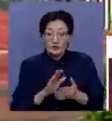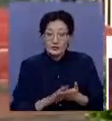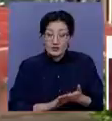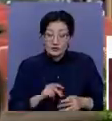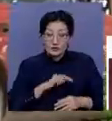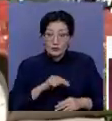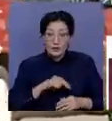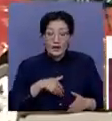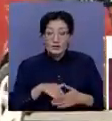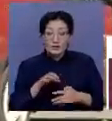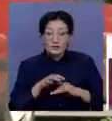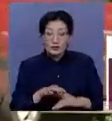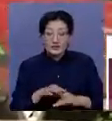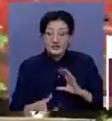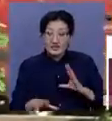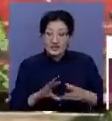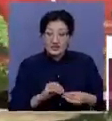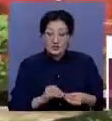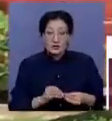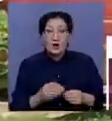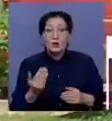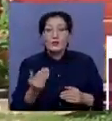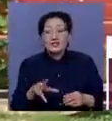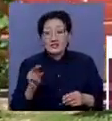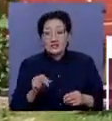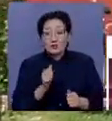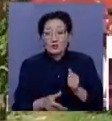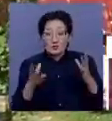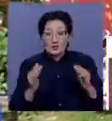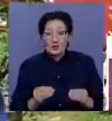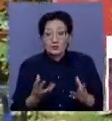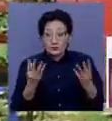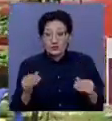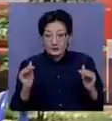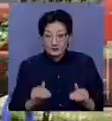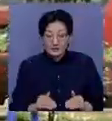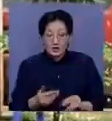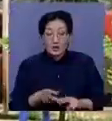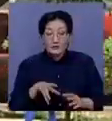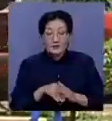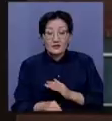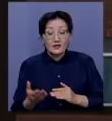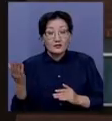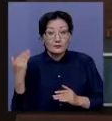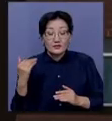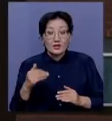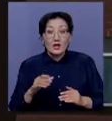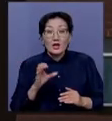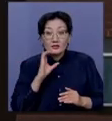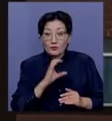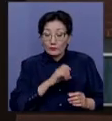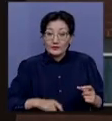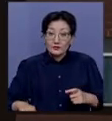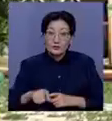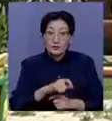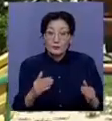дезинфекциялық жұмыстарды белсенді жүргізудің нәтижесінде олардың саны күн санап азайып келеді. Солардың бірі менің артымда тұрған солтүстік айналым